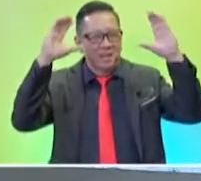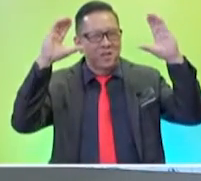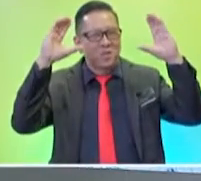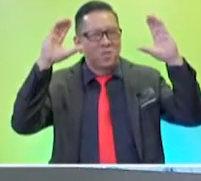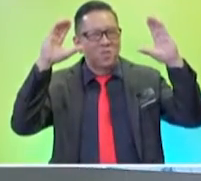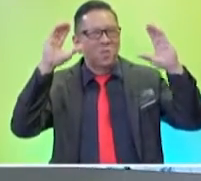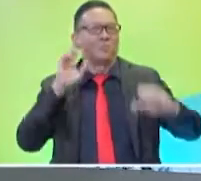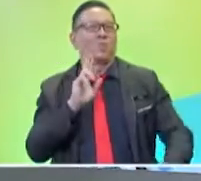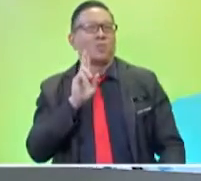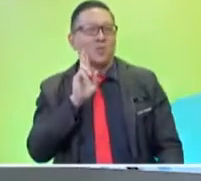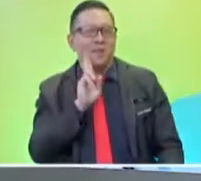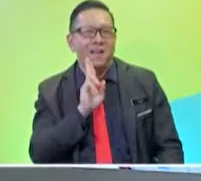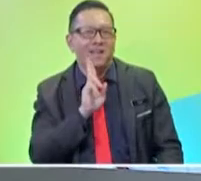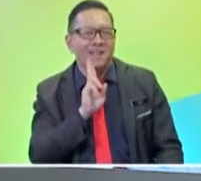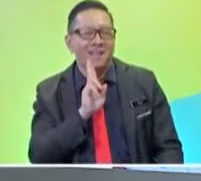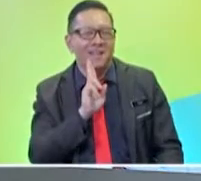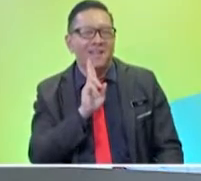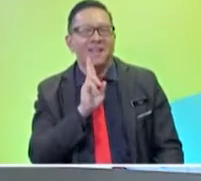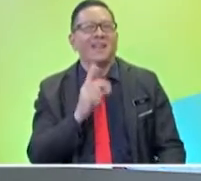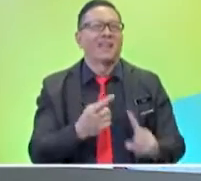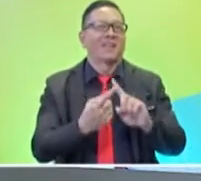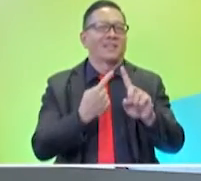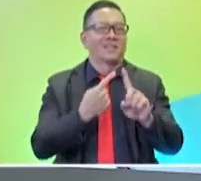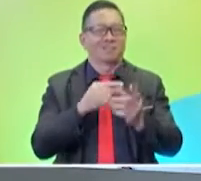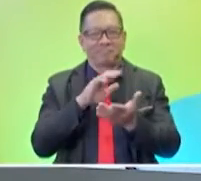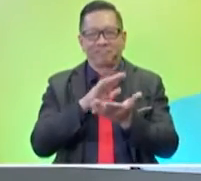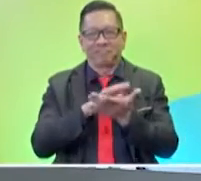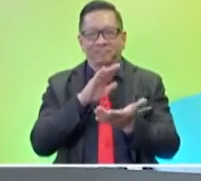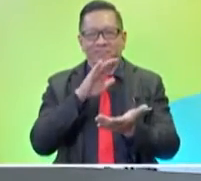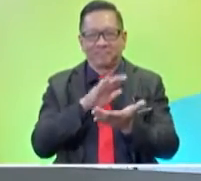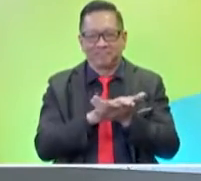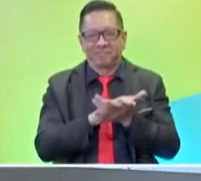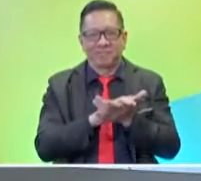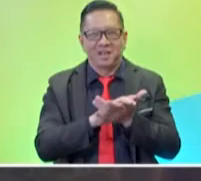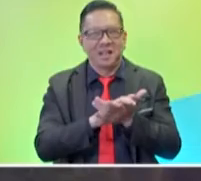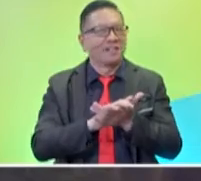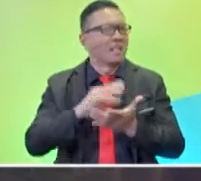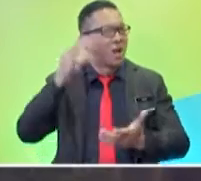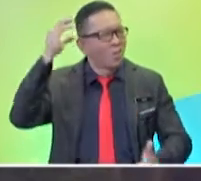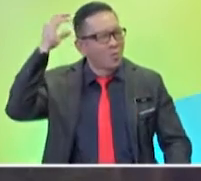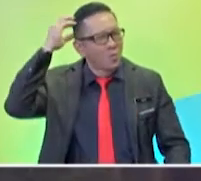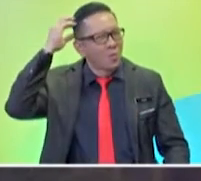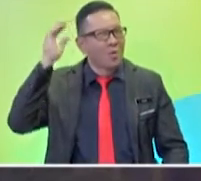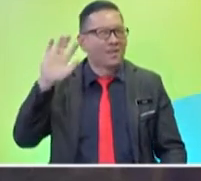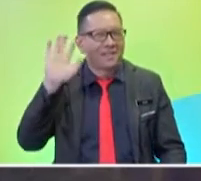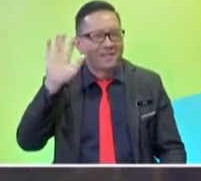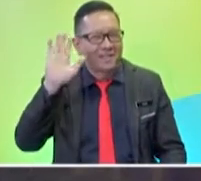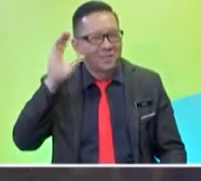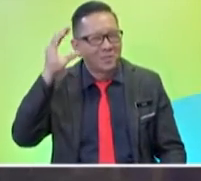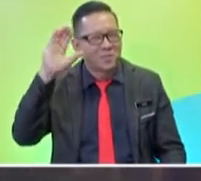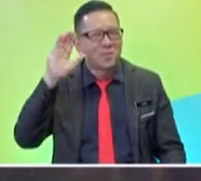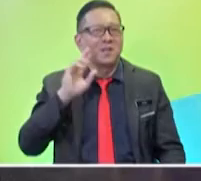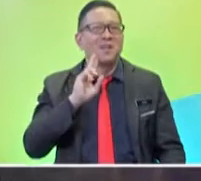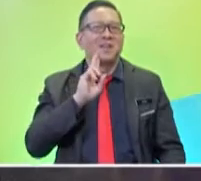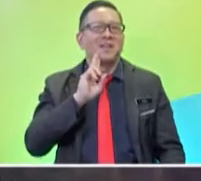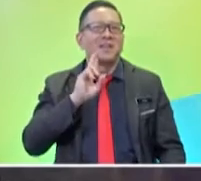luas ilmunya iaitu Cikgu Hasliana Osman dari SK2 Taman Selayang Gombak Selangor. Hai Cikgu. Hai Mira. Cikgu nak